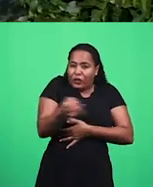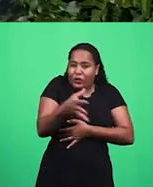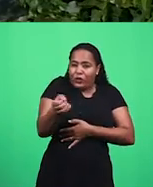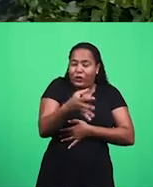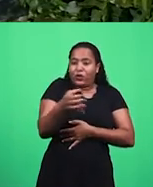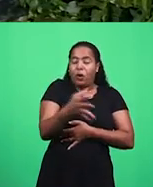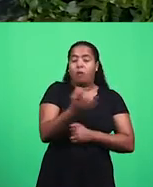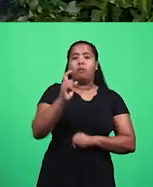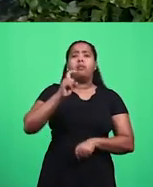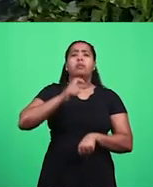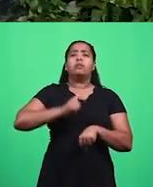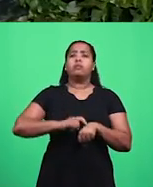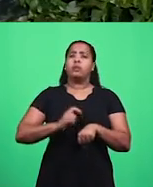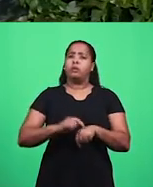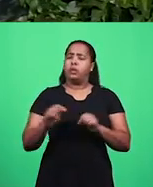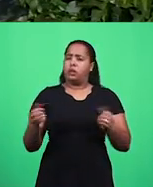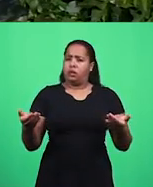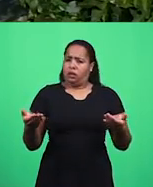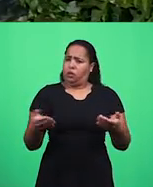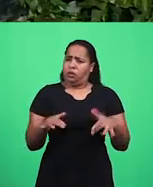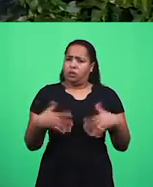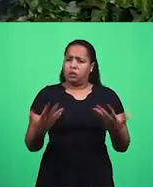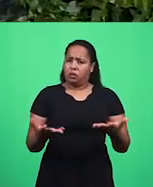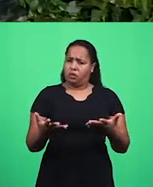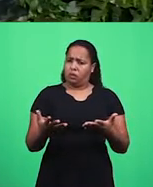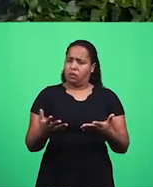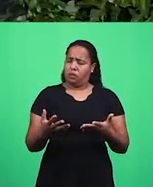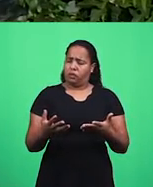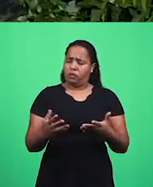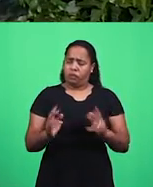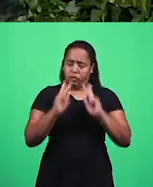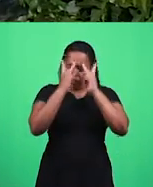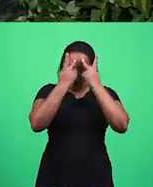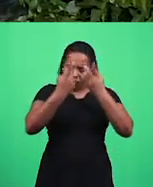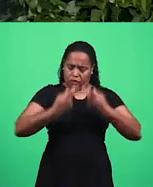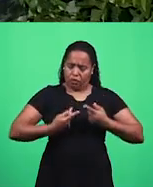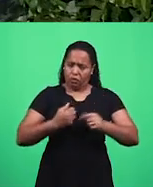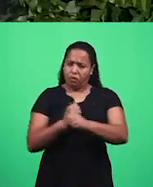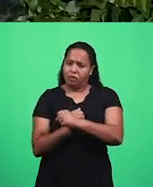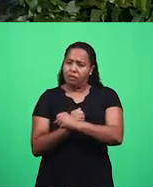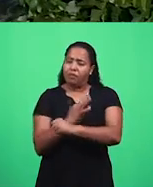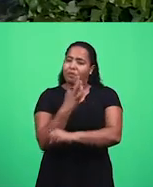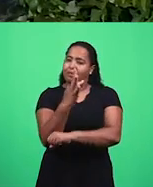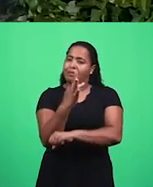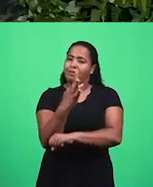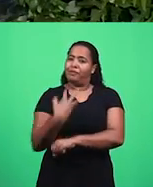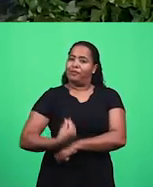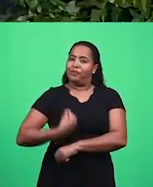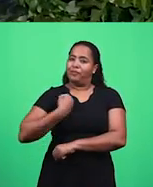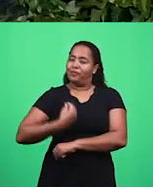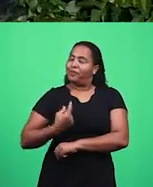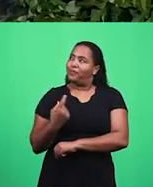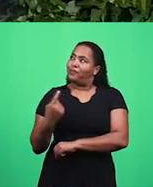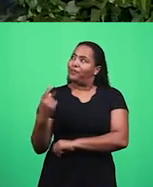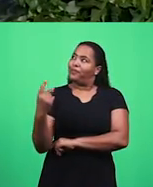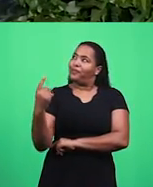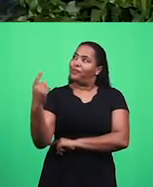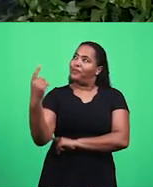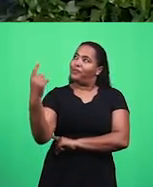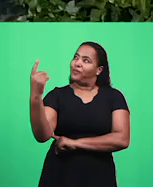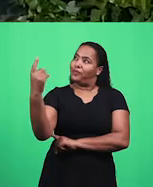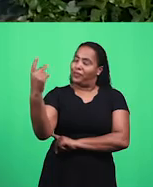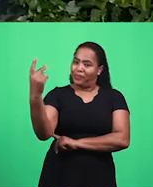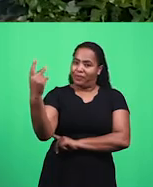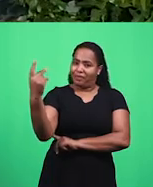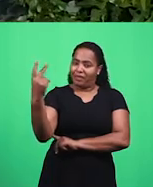измерение, новую меру для человека, когда человек получает надежду другой